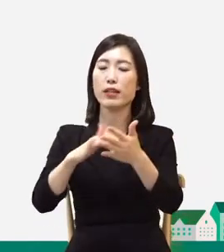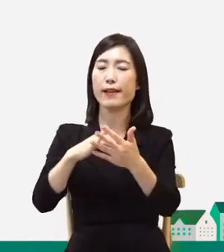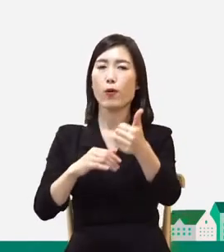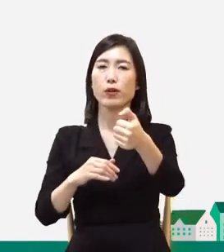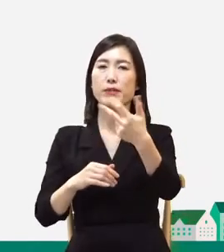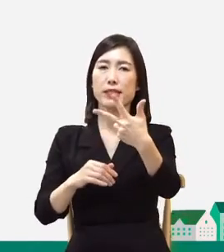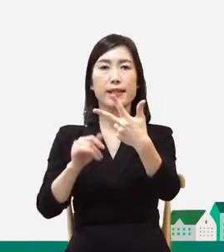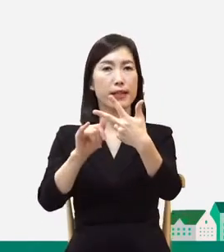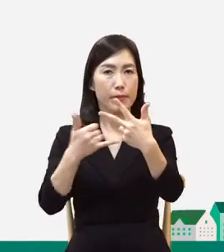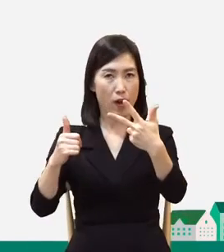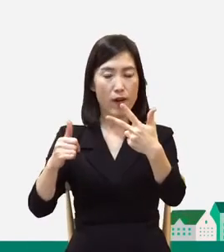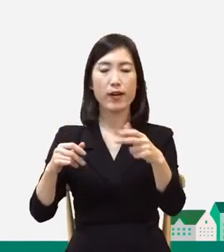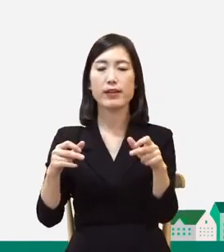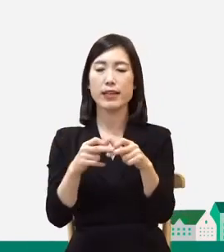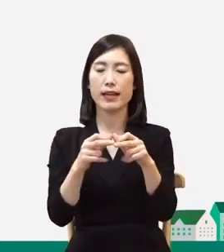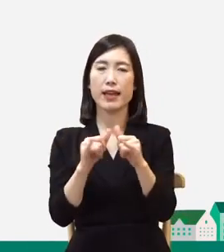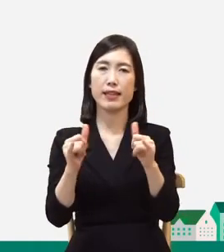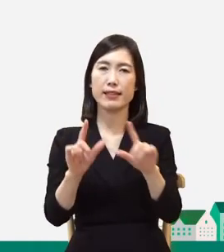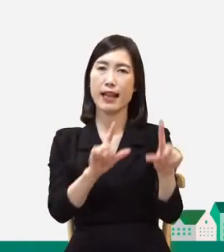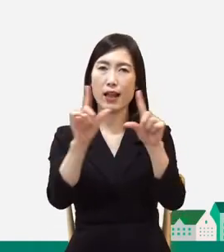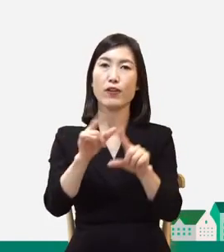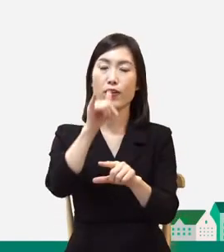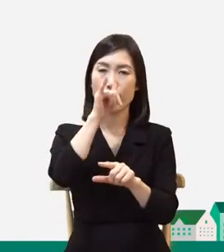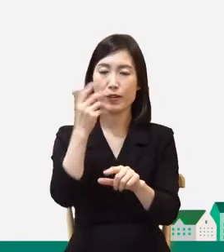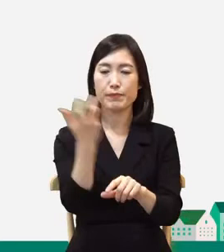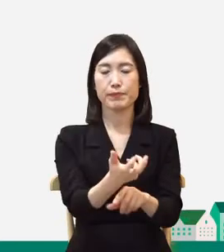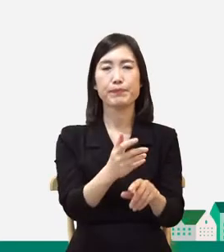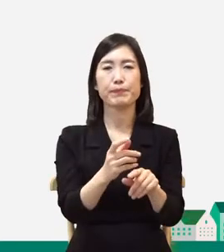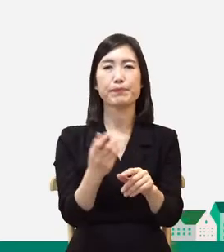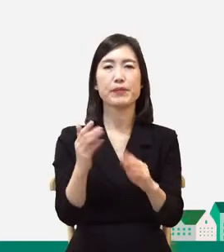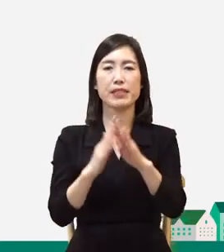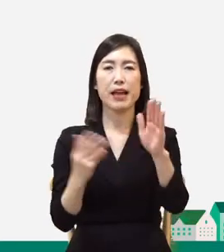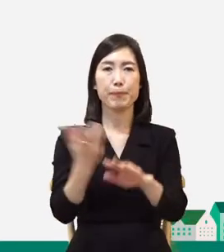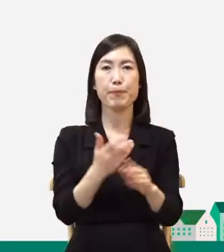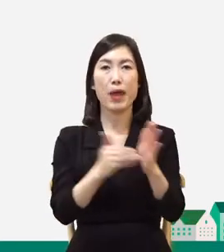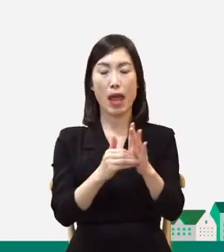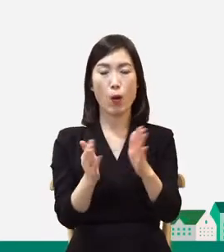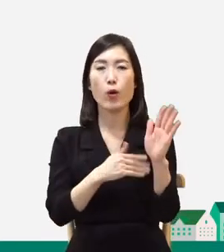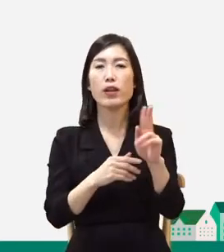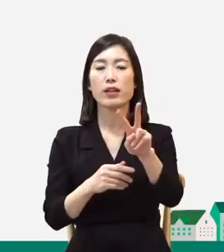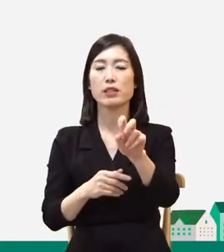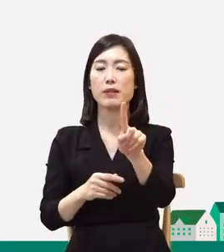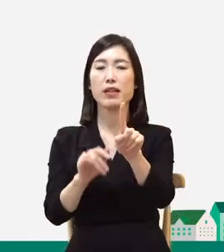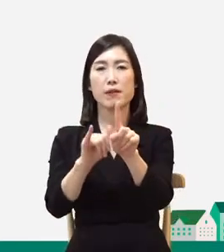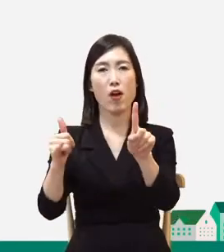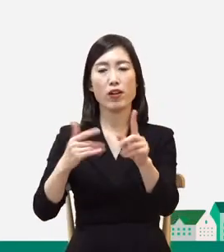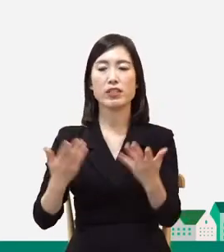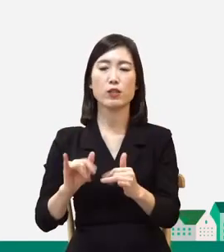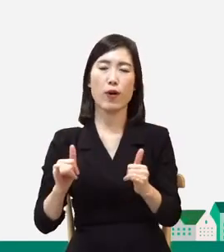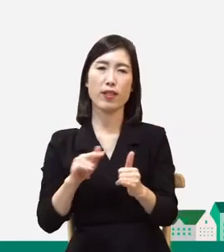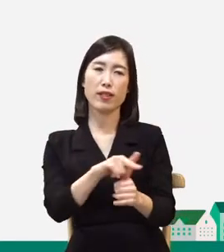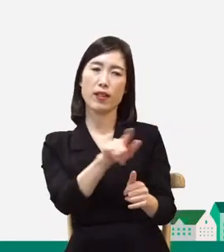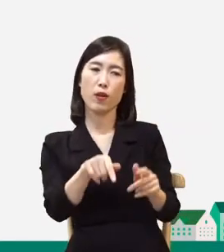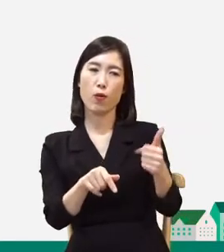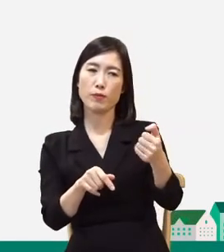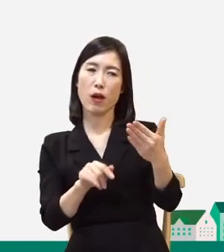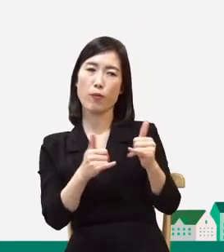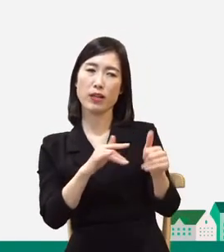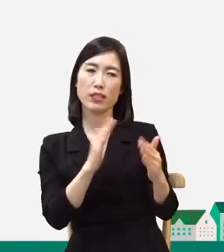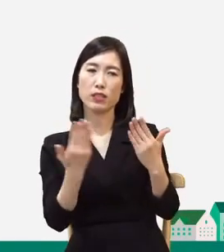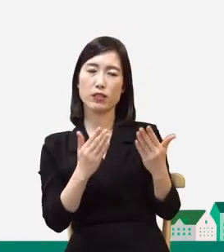57명이 장애인분들이 입주를 마쳤고 21명의 상근 인력이 입주민의 삶을 지원하고